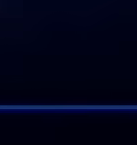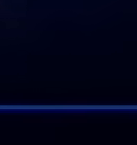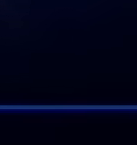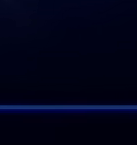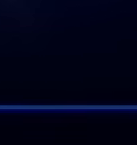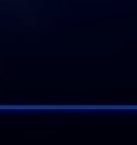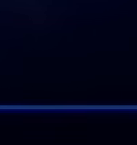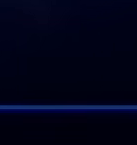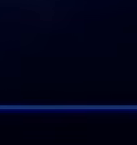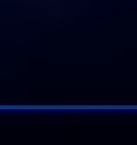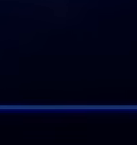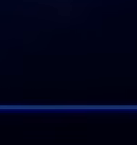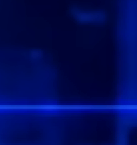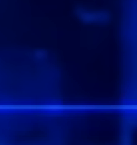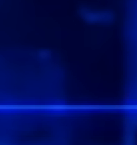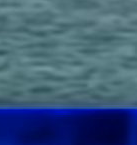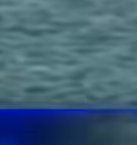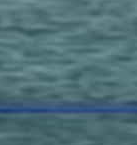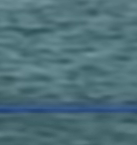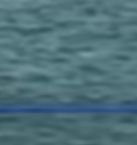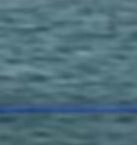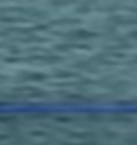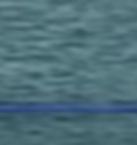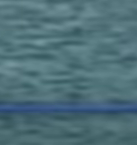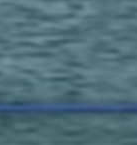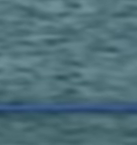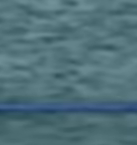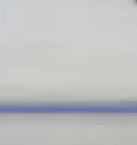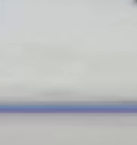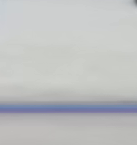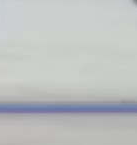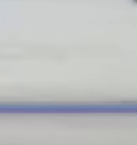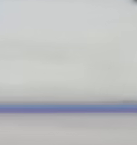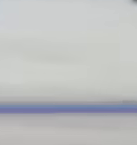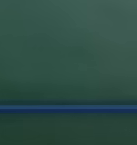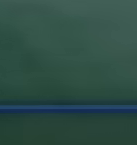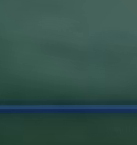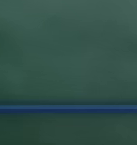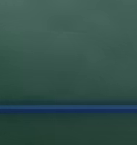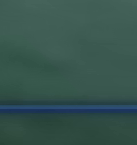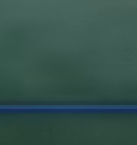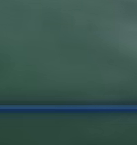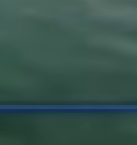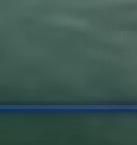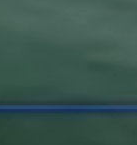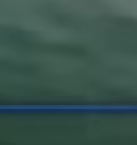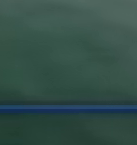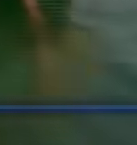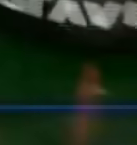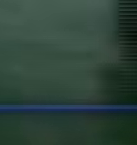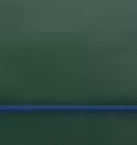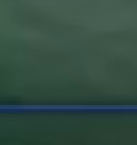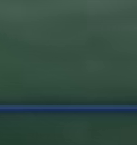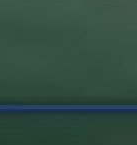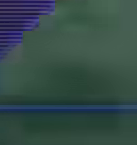sa industriya. At ang kakaibang karera sa Dubai ng mga mala-Iron